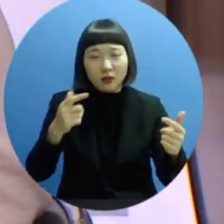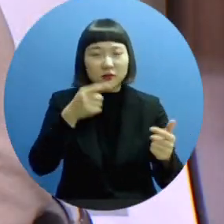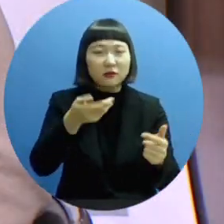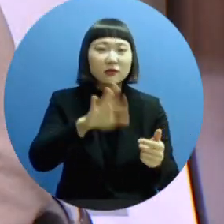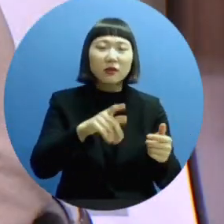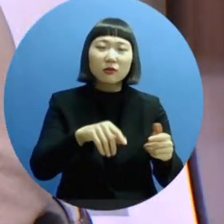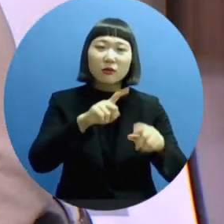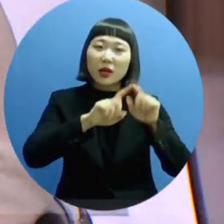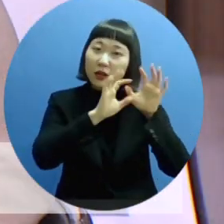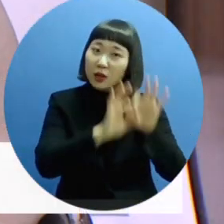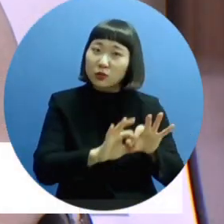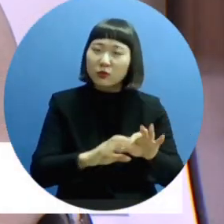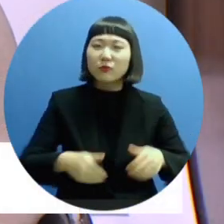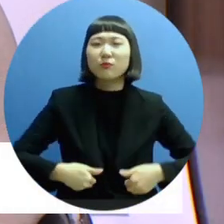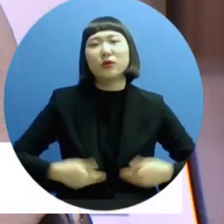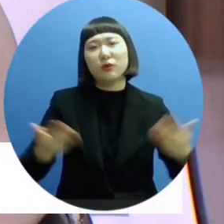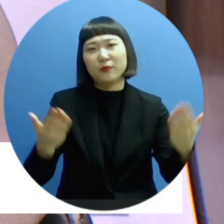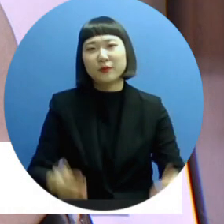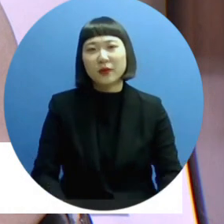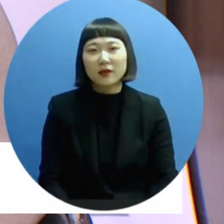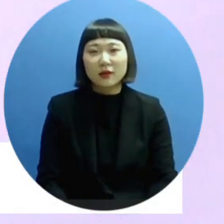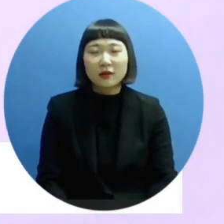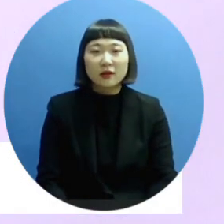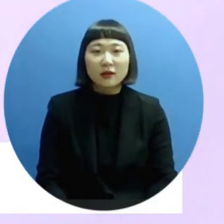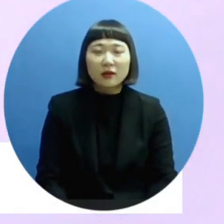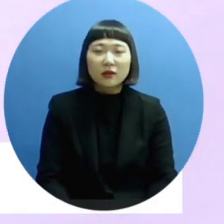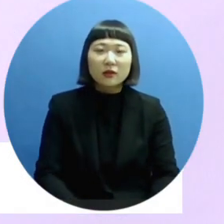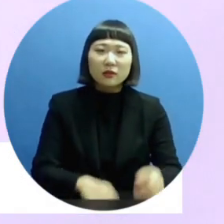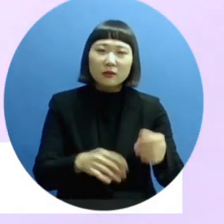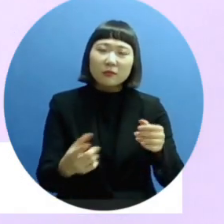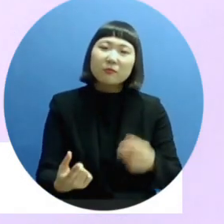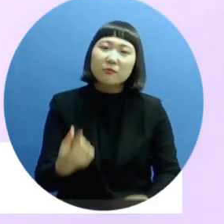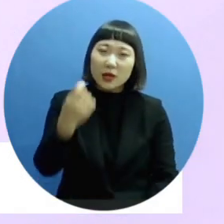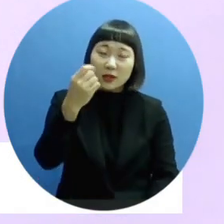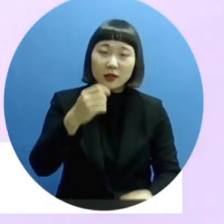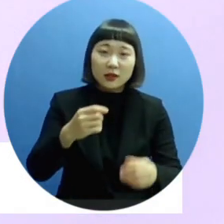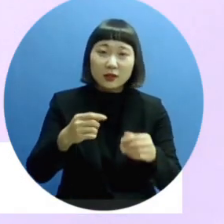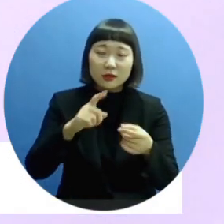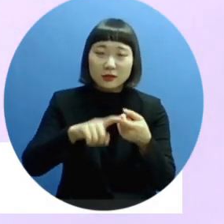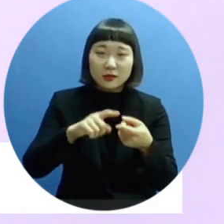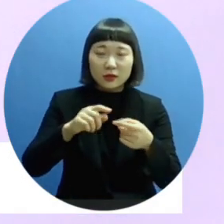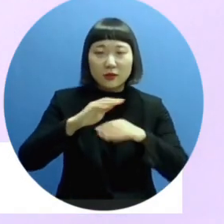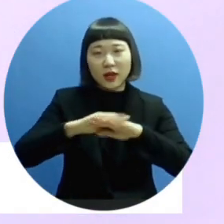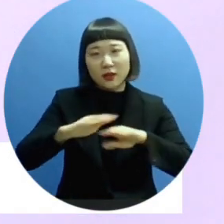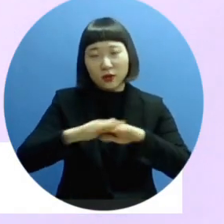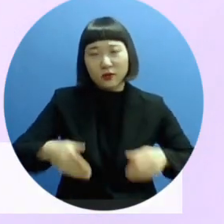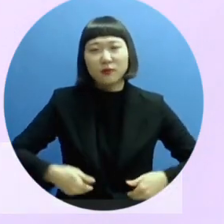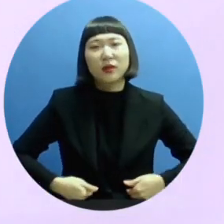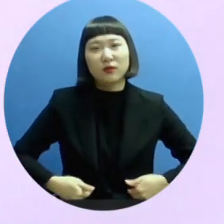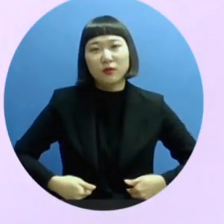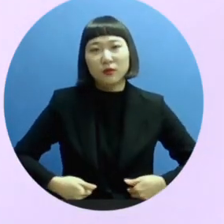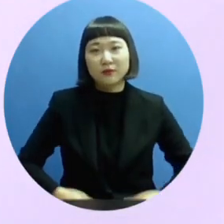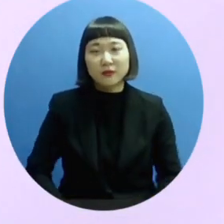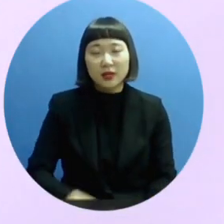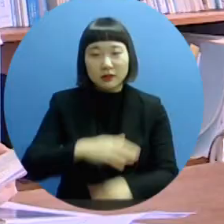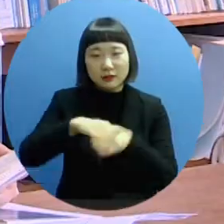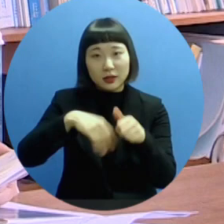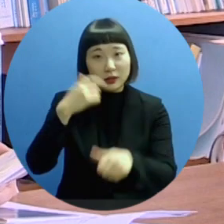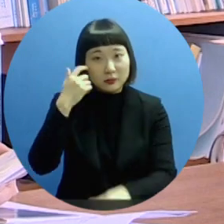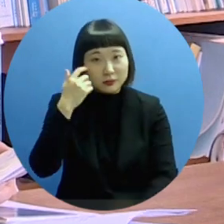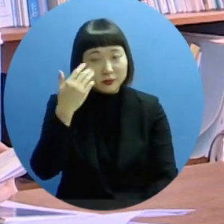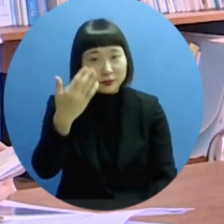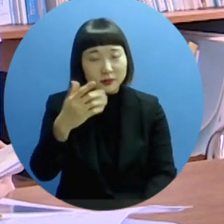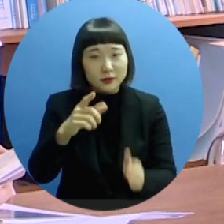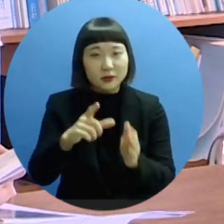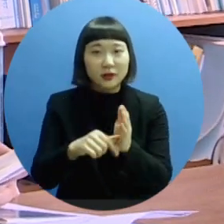시민단체에선 국가보훈처가 조속히 정상화 방안을 마련해야 한다고 지적합니다. 실태 조사를 통해 현충 시설에 대한